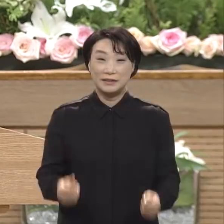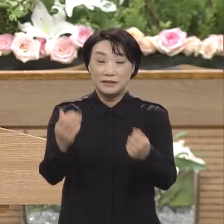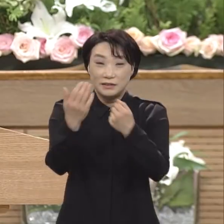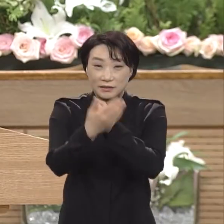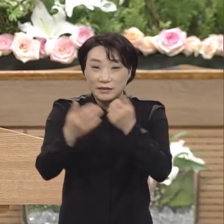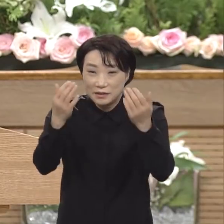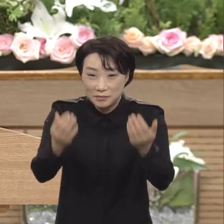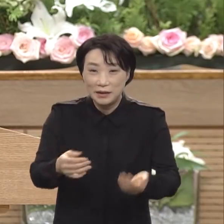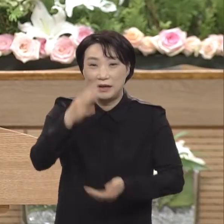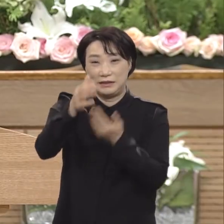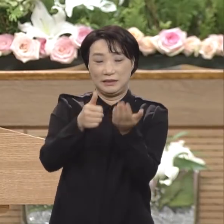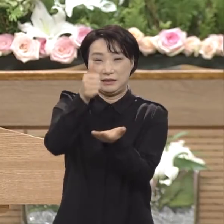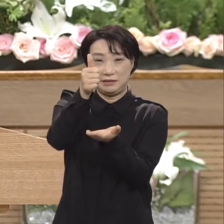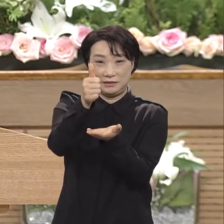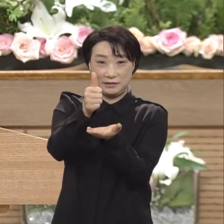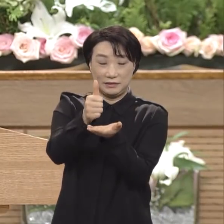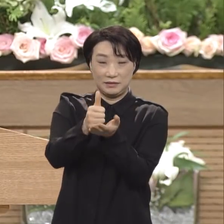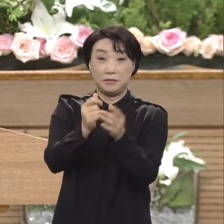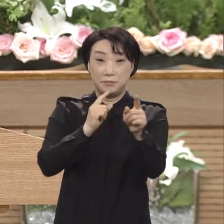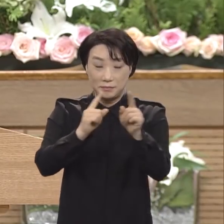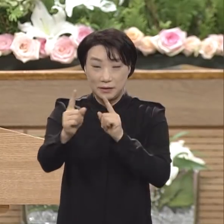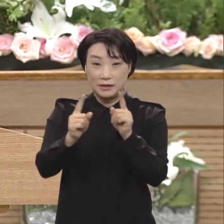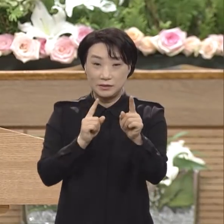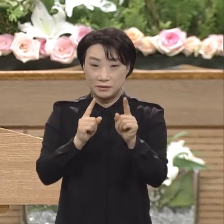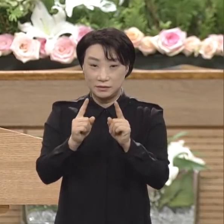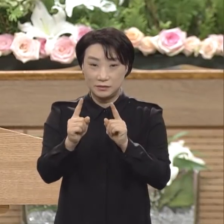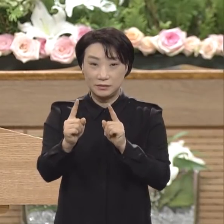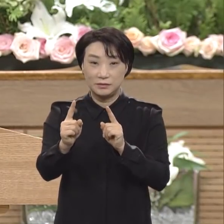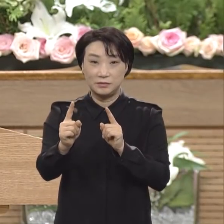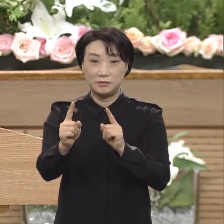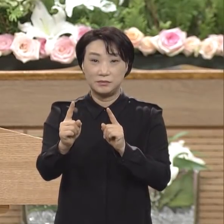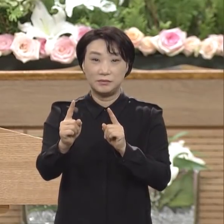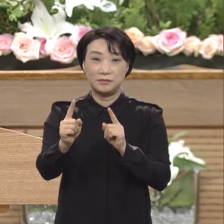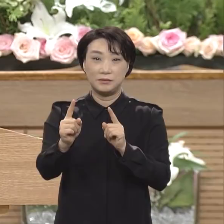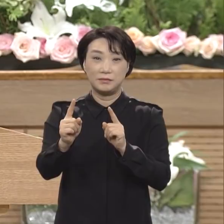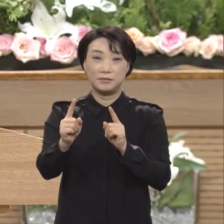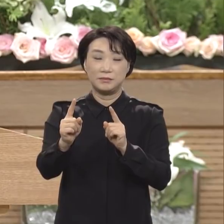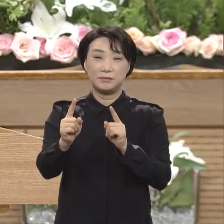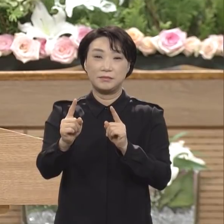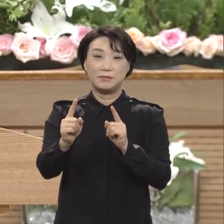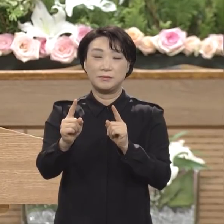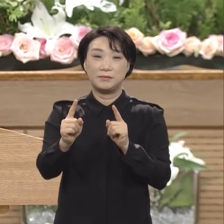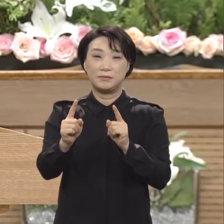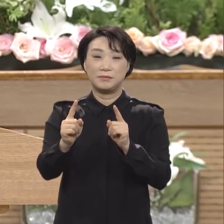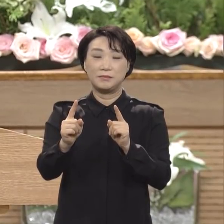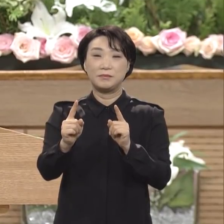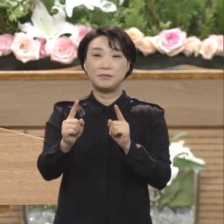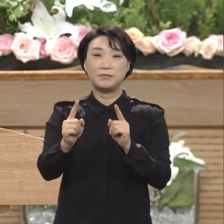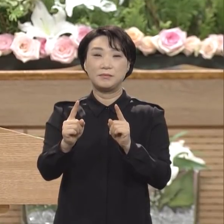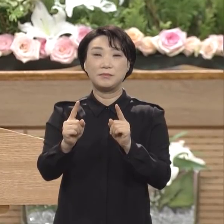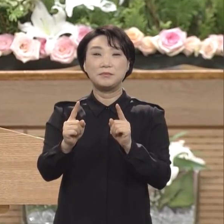은혜 받으실 하나님 말씀은